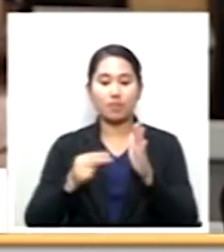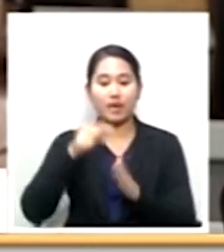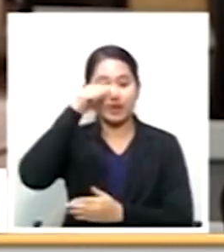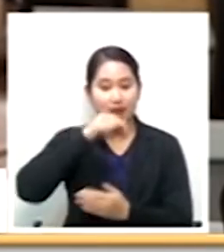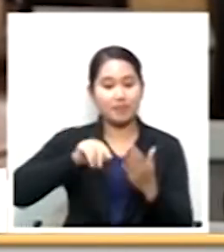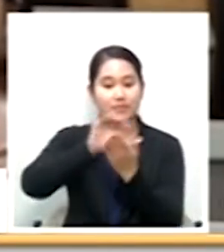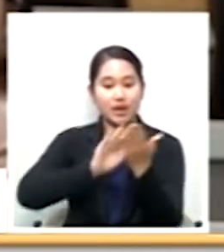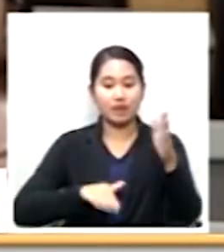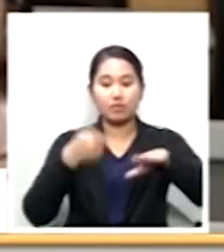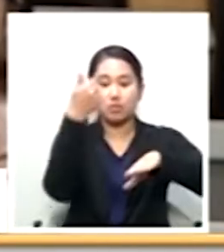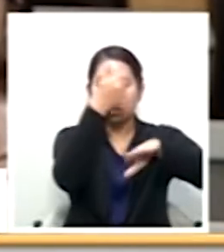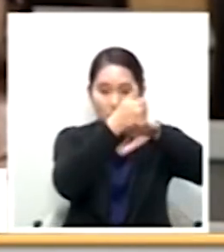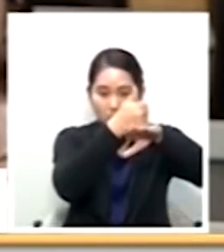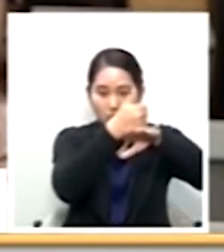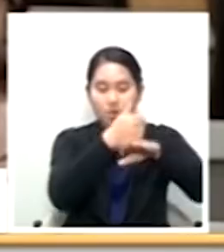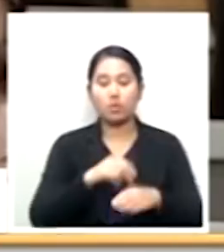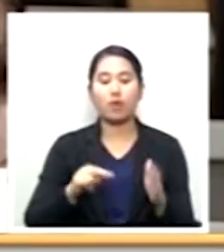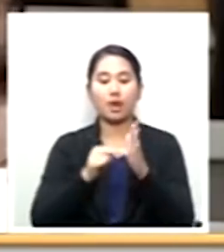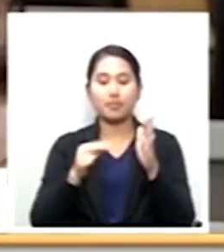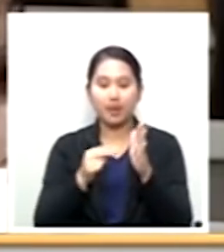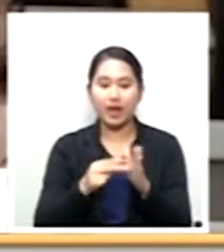ยการถวายความปลอดภัย